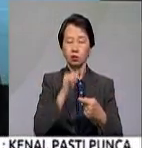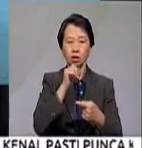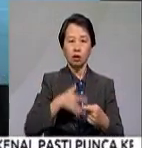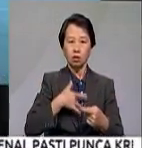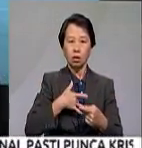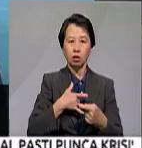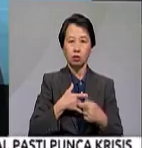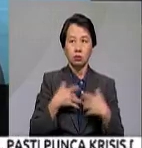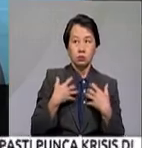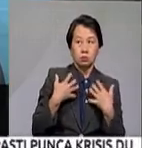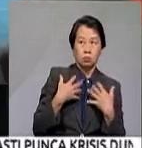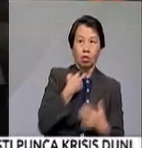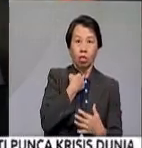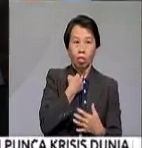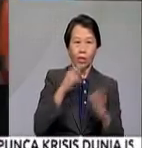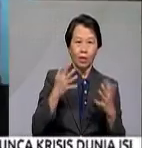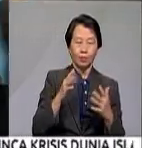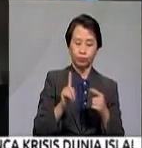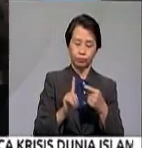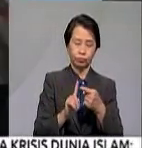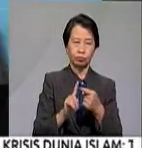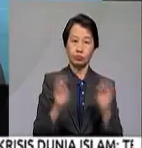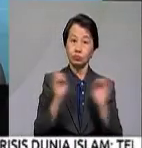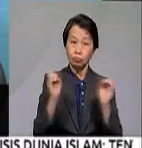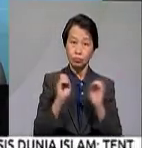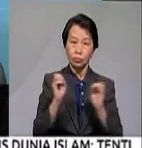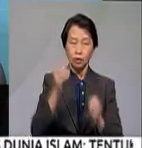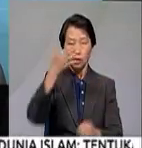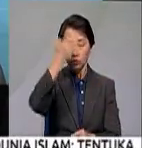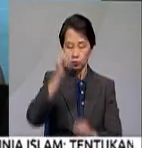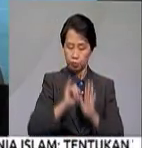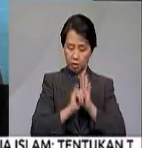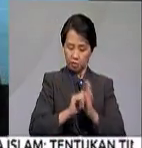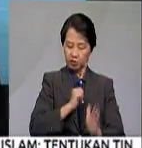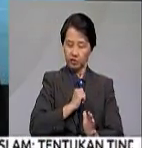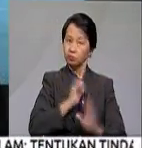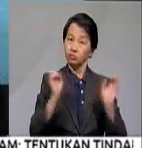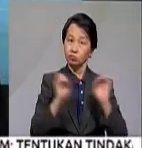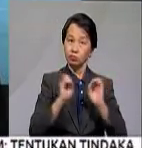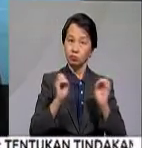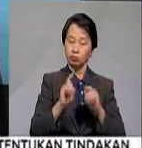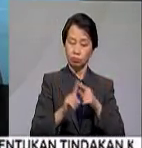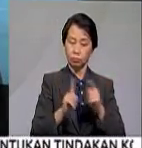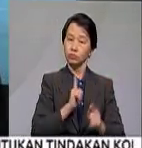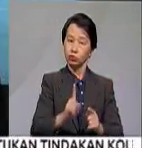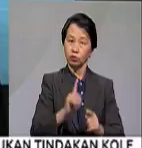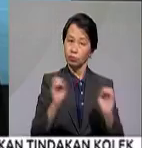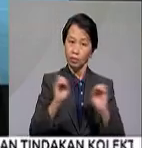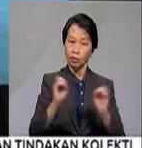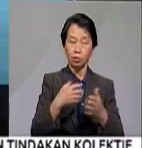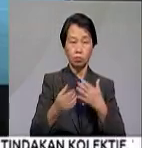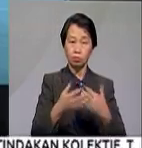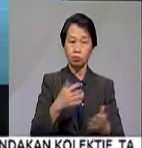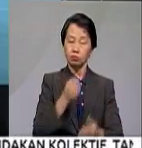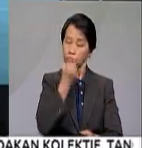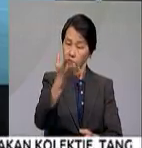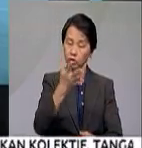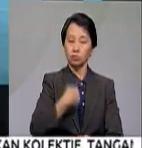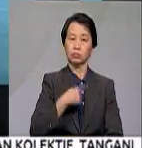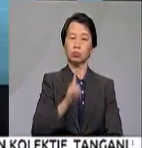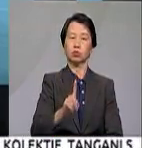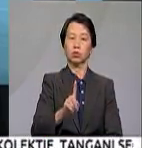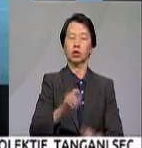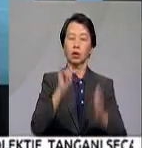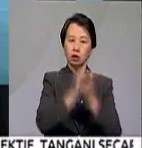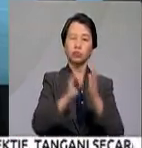merasa canggung dan tanpa melupakan identitinya sebagai seorang Muslim. Ini perkara yang mencabar bagi